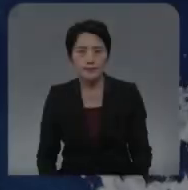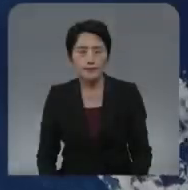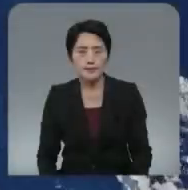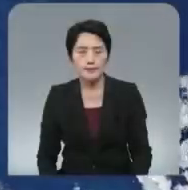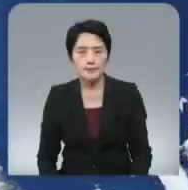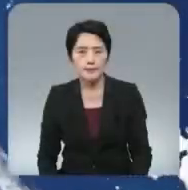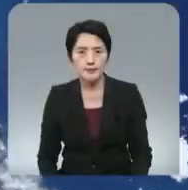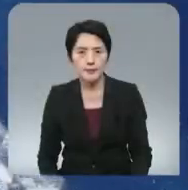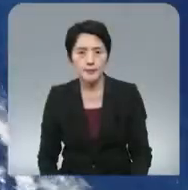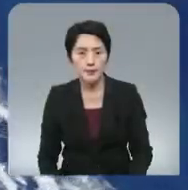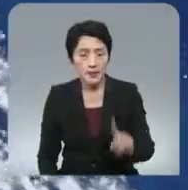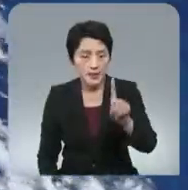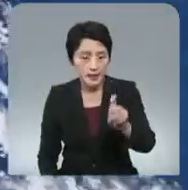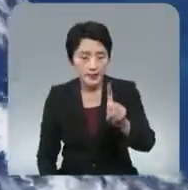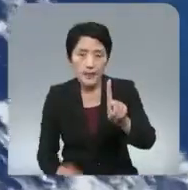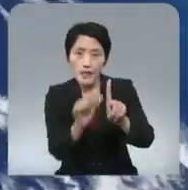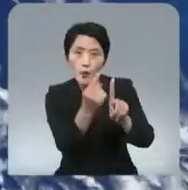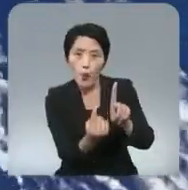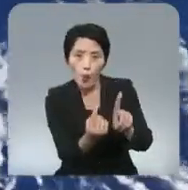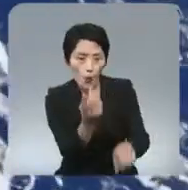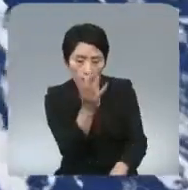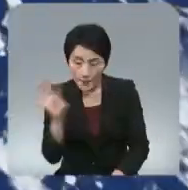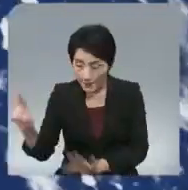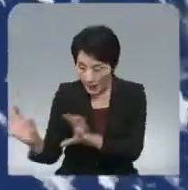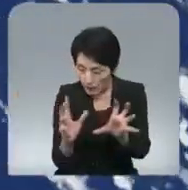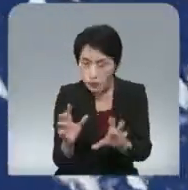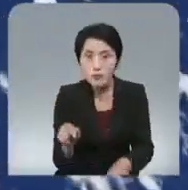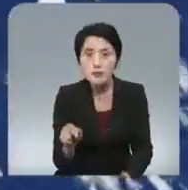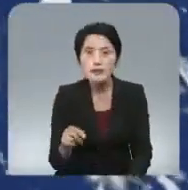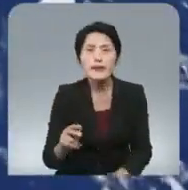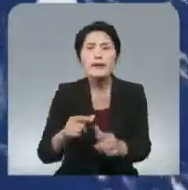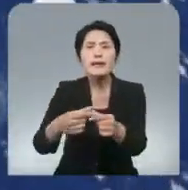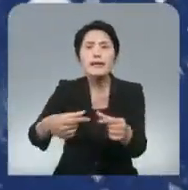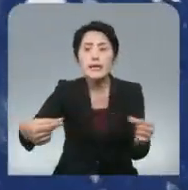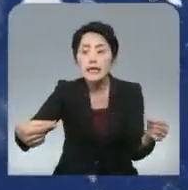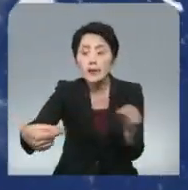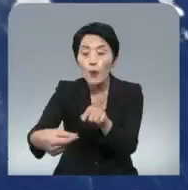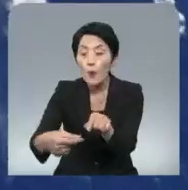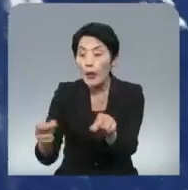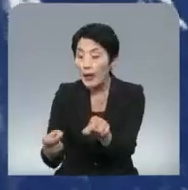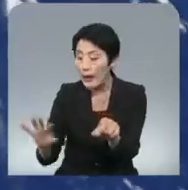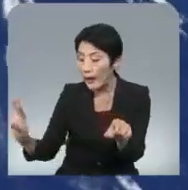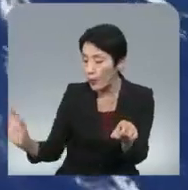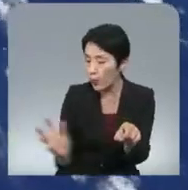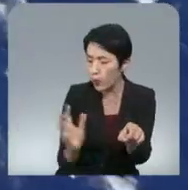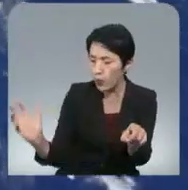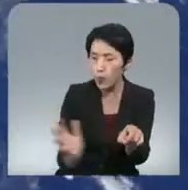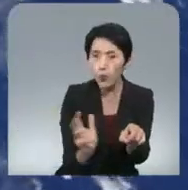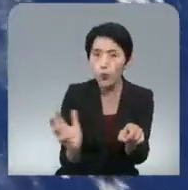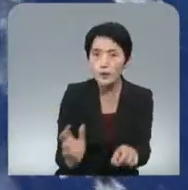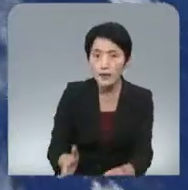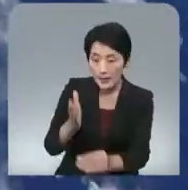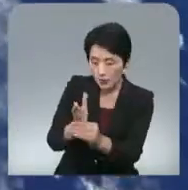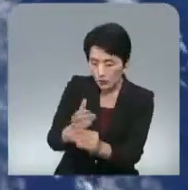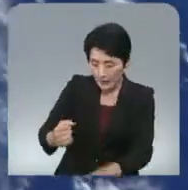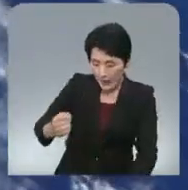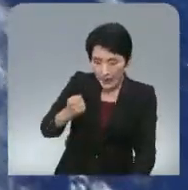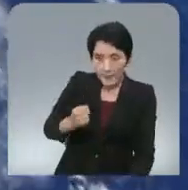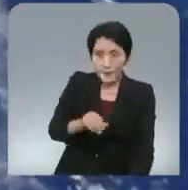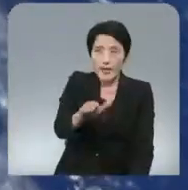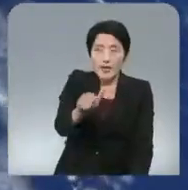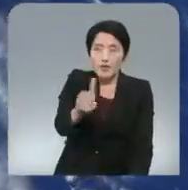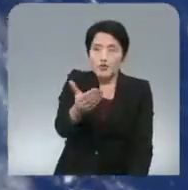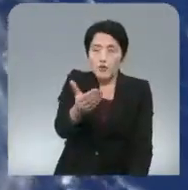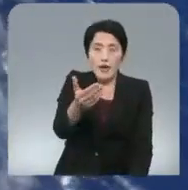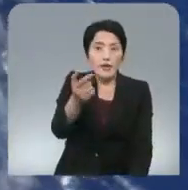khi cơn bão số 11 Kim Nam Nô hiện đại nhất lên vùng biển phía đông nam đảo Okinawa của Nhật Bản Đây là siêu bão